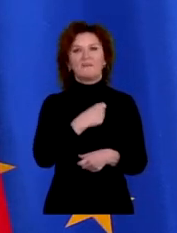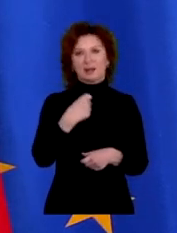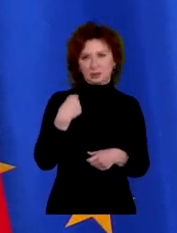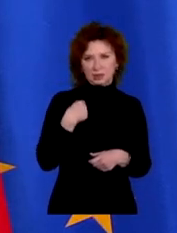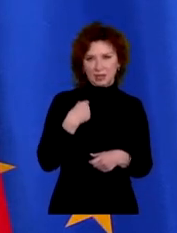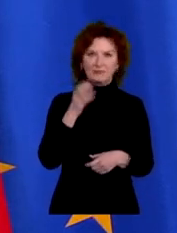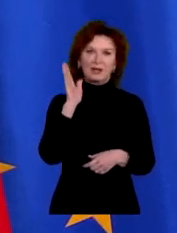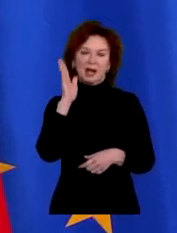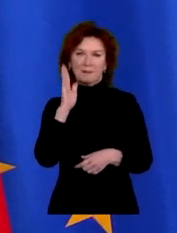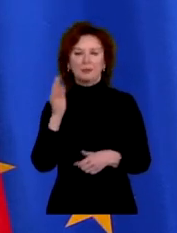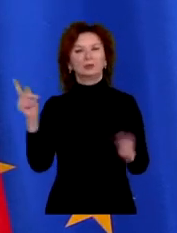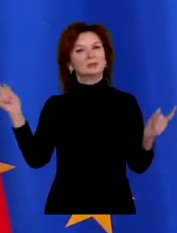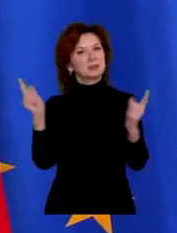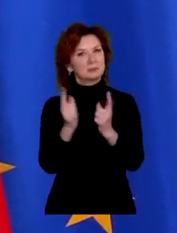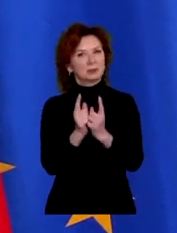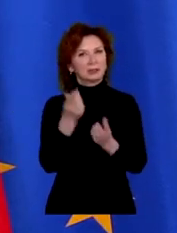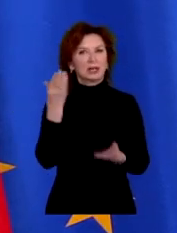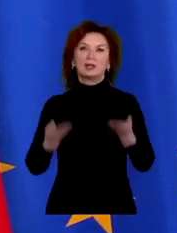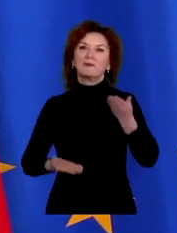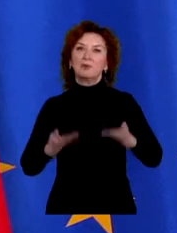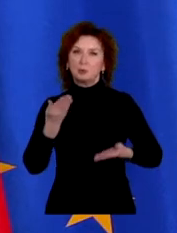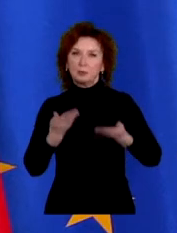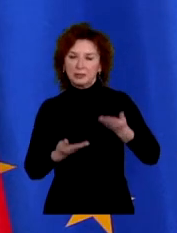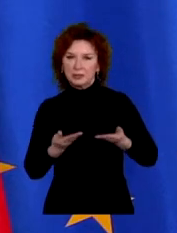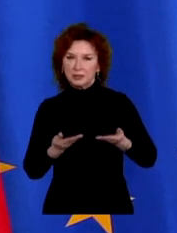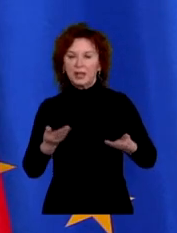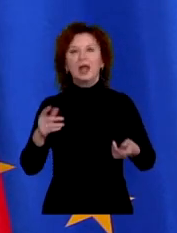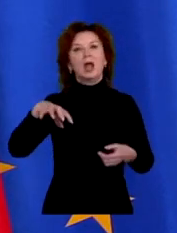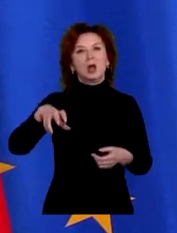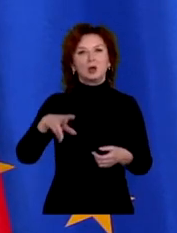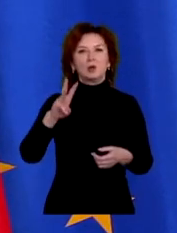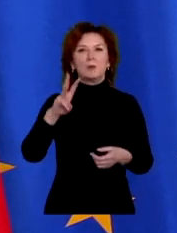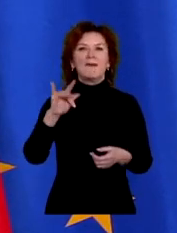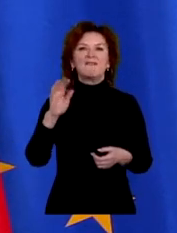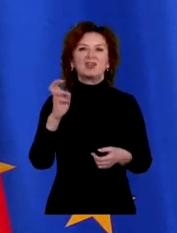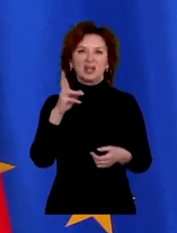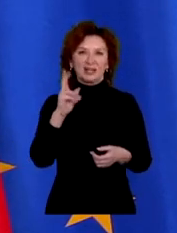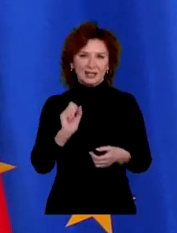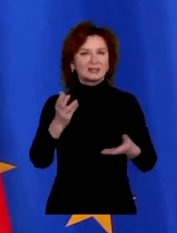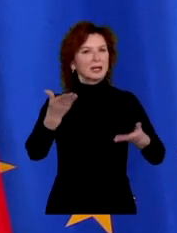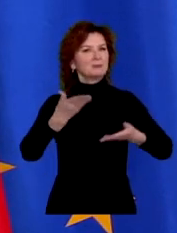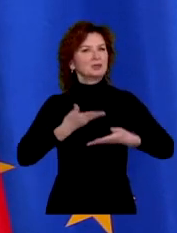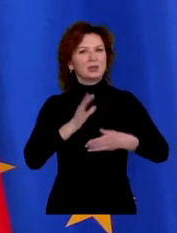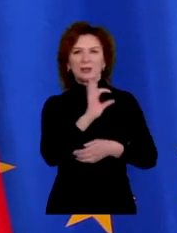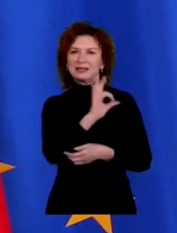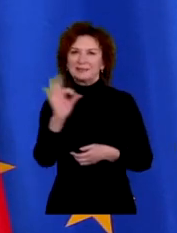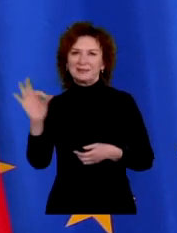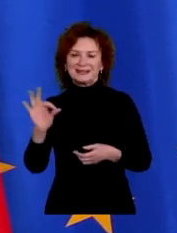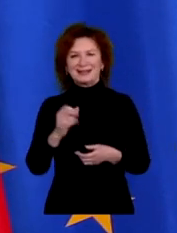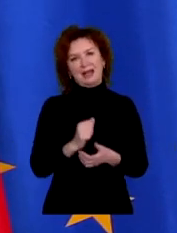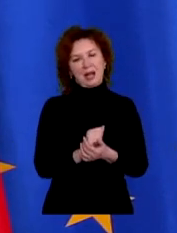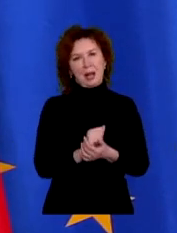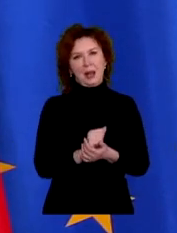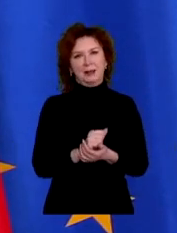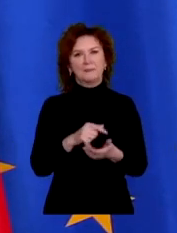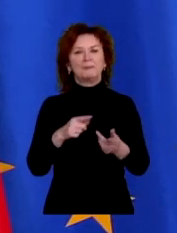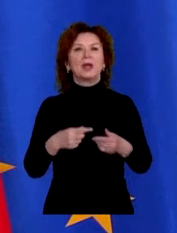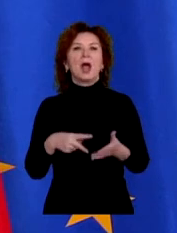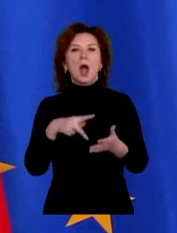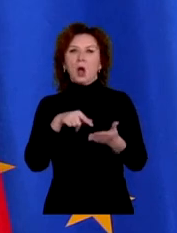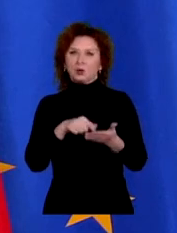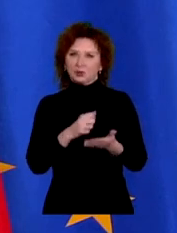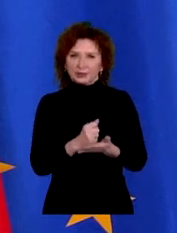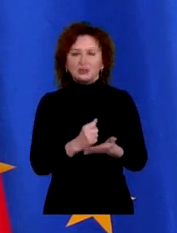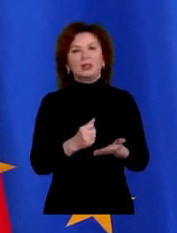Wyszehradzka przyjęła specjalne oświadczenie sprzeciwiające się i protestujące przeciwko otruciu